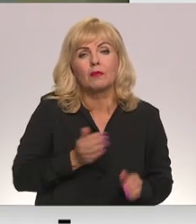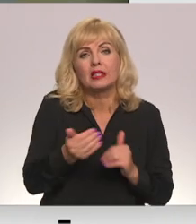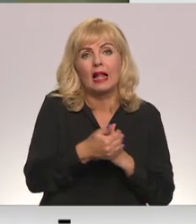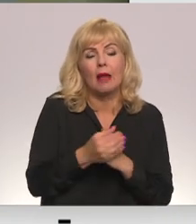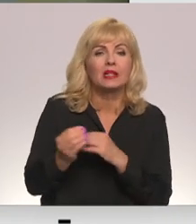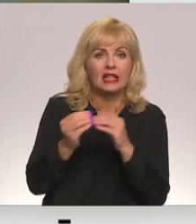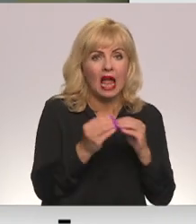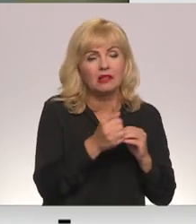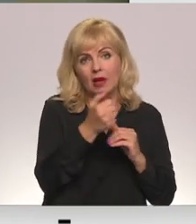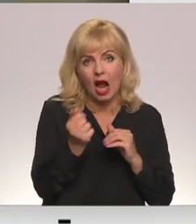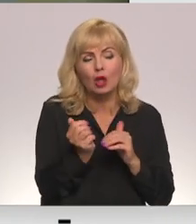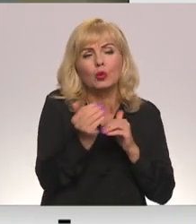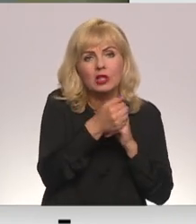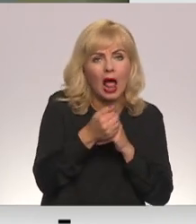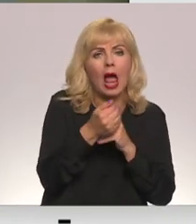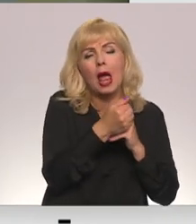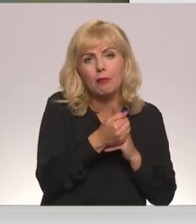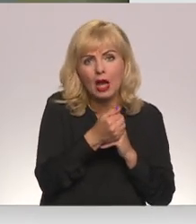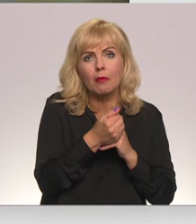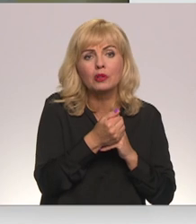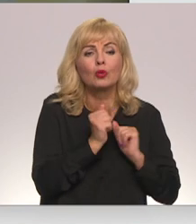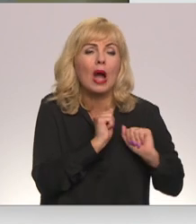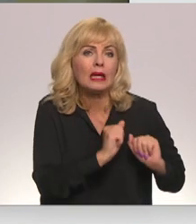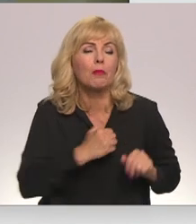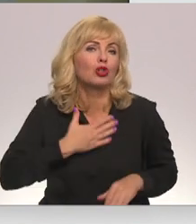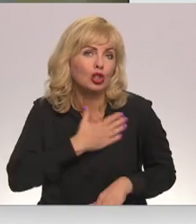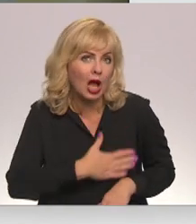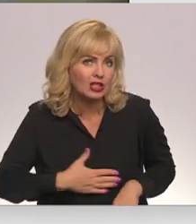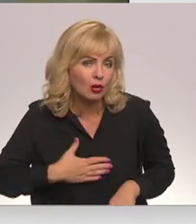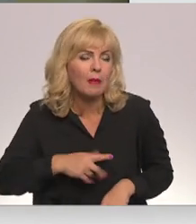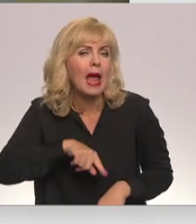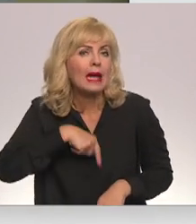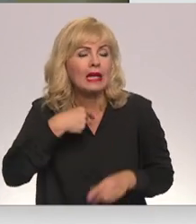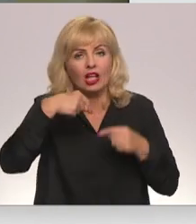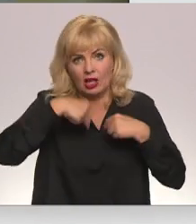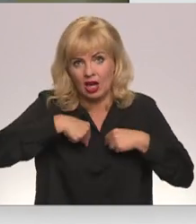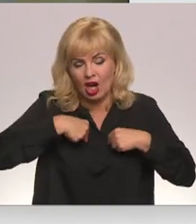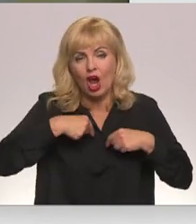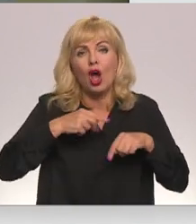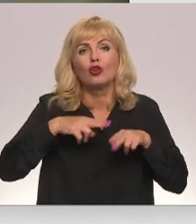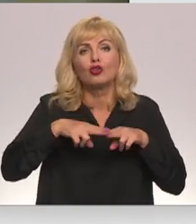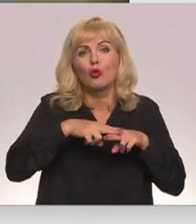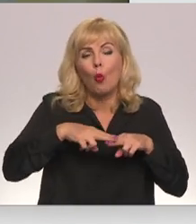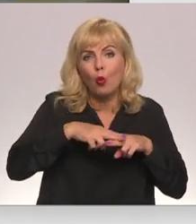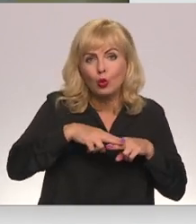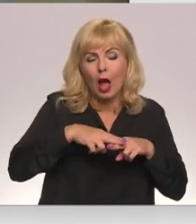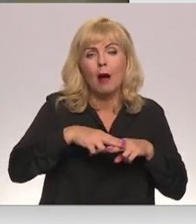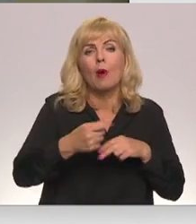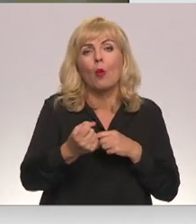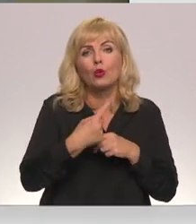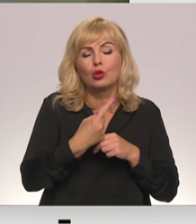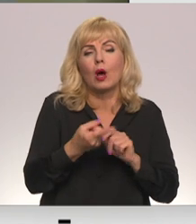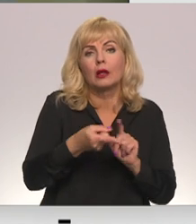laiku slēpjās no imūnās sistēmas, viņš ilgi atrodās mūsu šūnās, liek šūnām